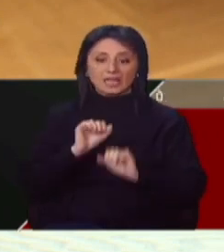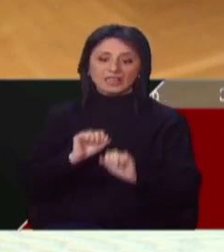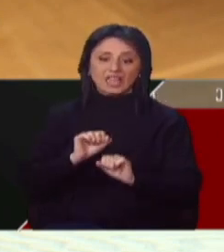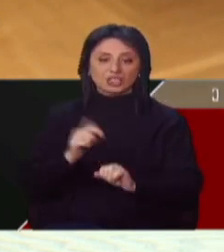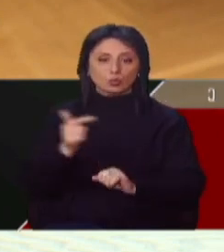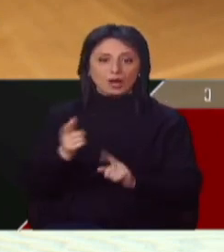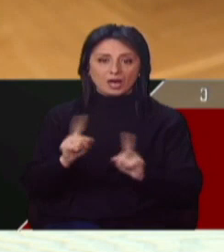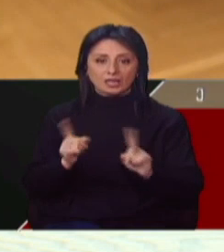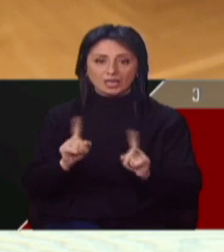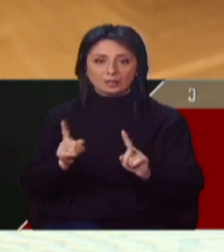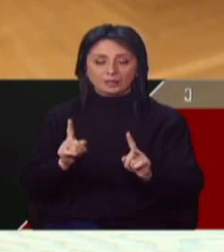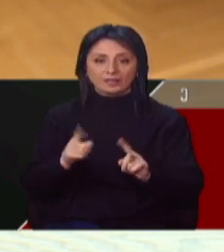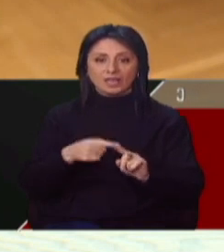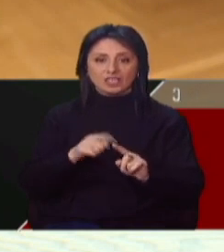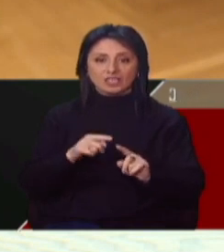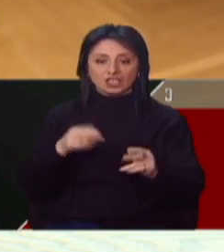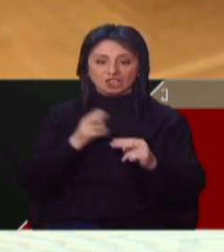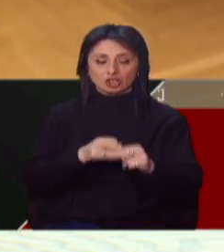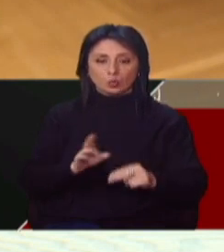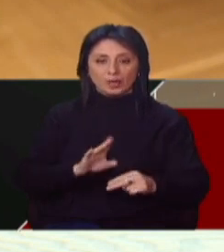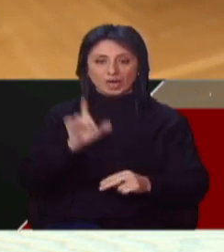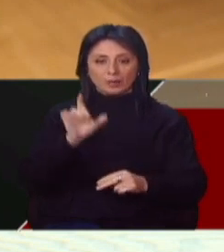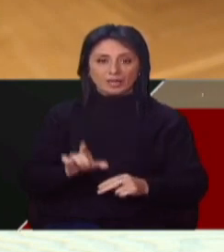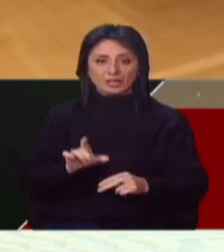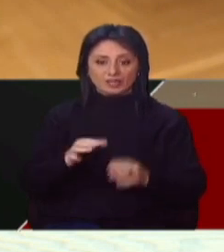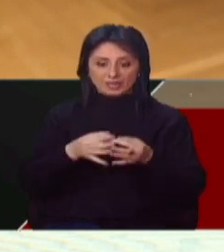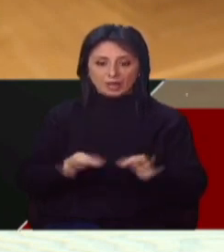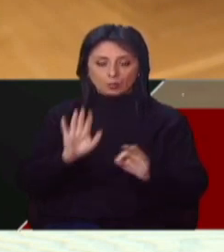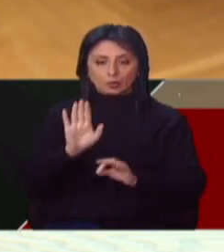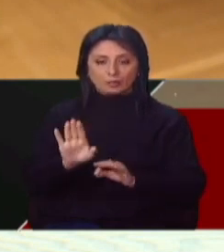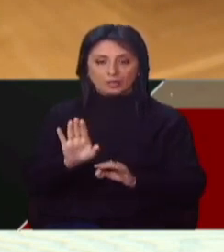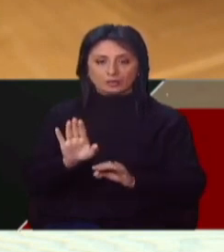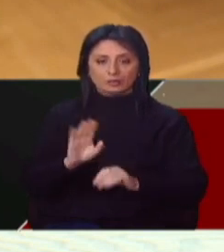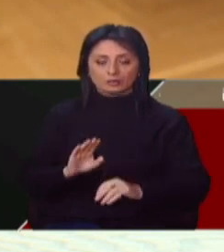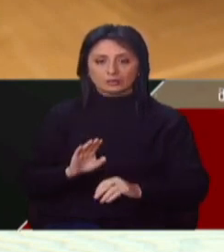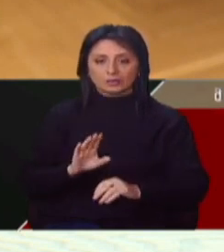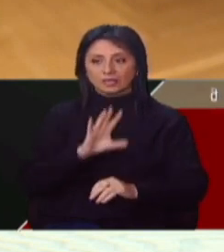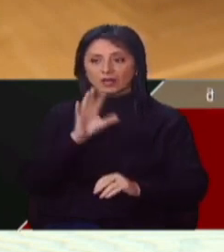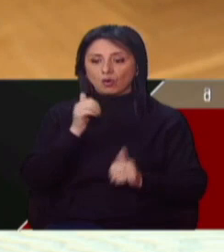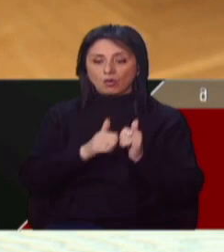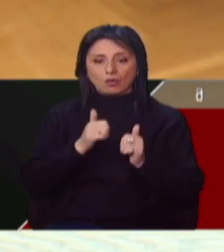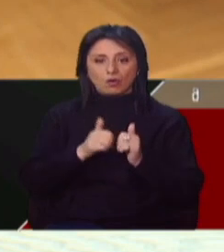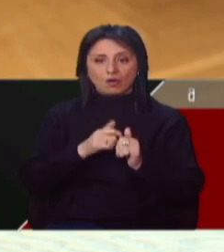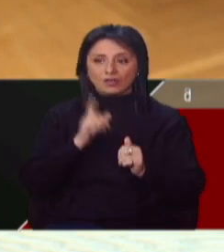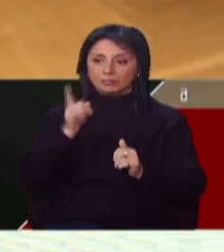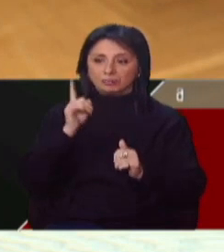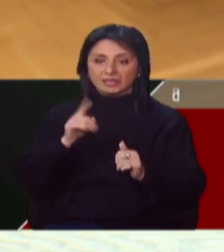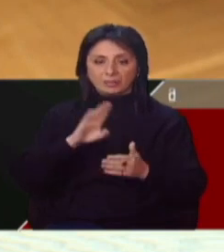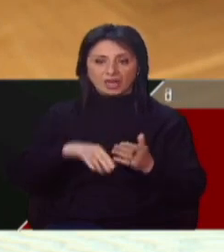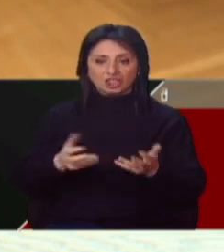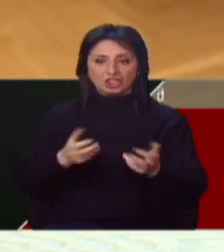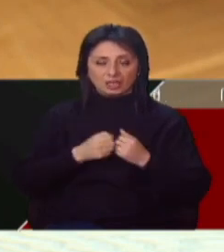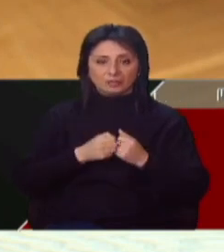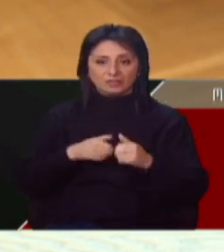obis garantie. Rom, ისე უფერხებლად, დამოუკიდებლად, ყოველგვარი მითითების გარეშე